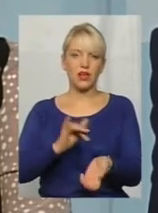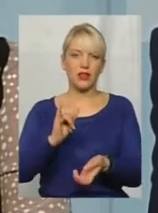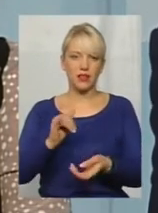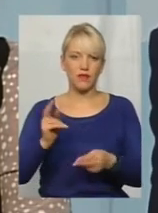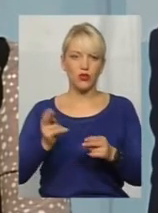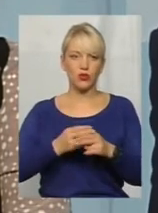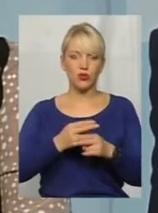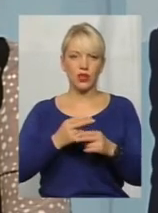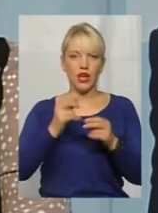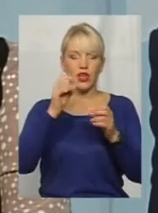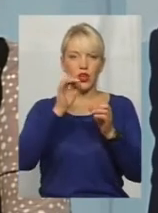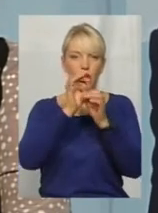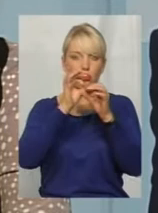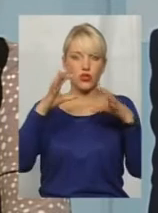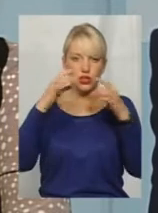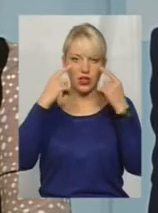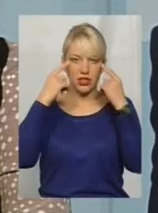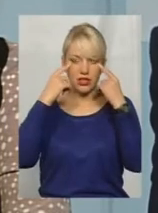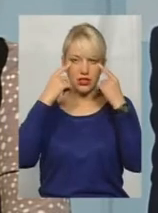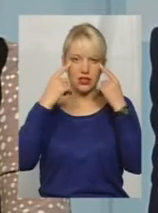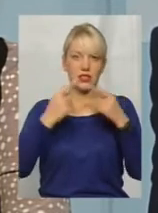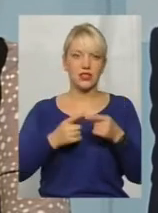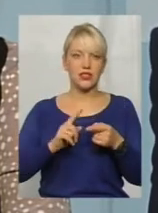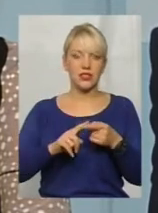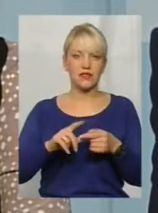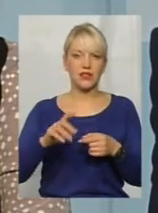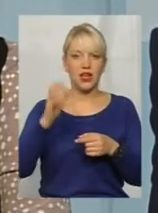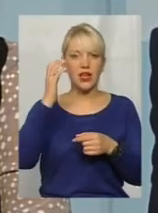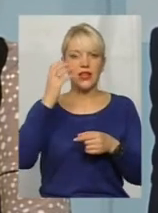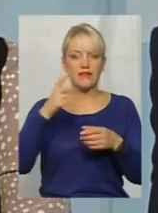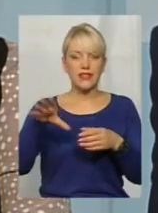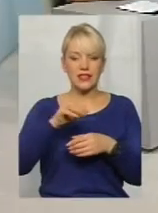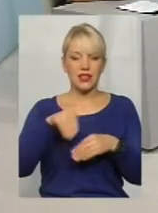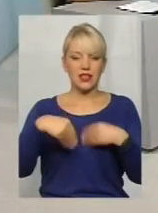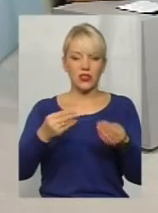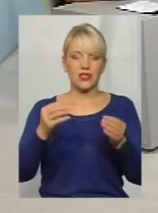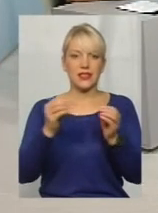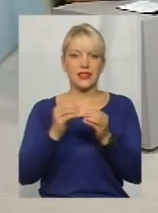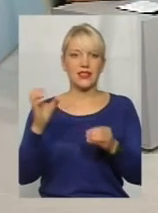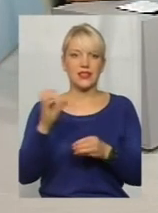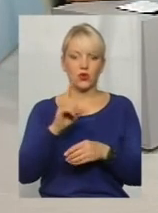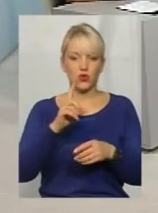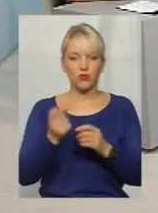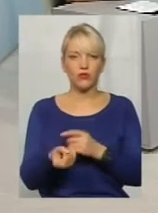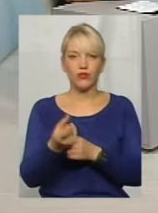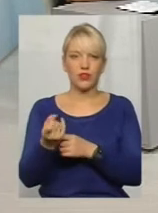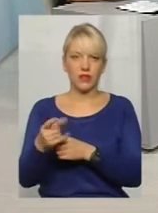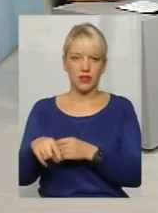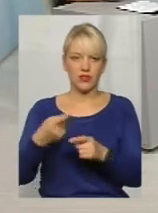відсутність широкі зіниці, що не реагують на світло. На це все дається 10 секунд. Після того,